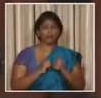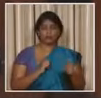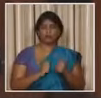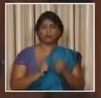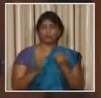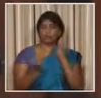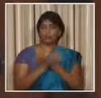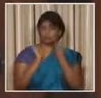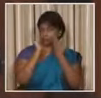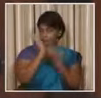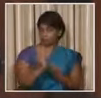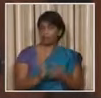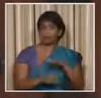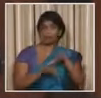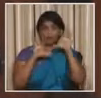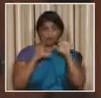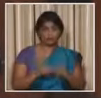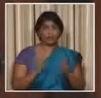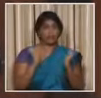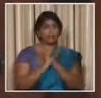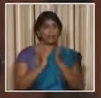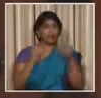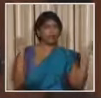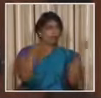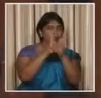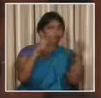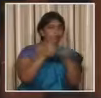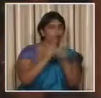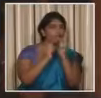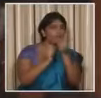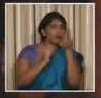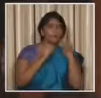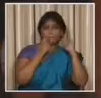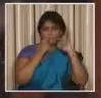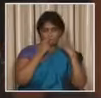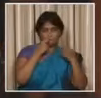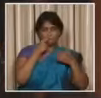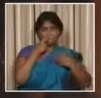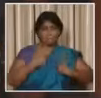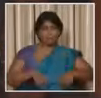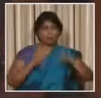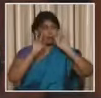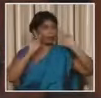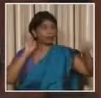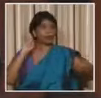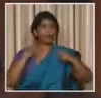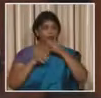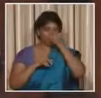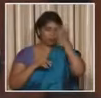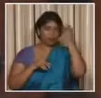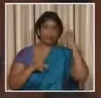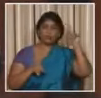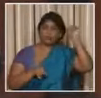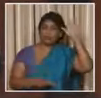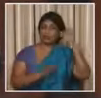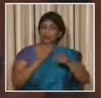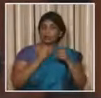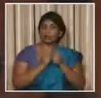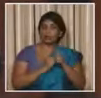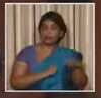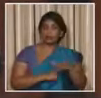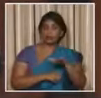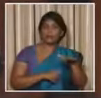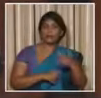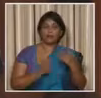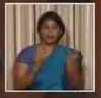පෙන්නනවා. මහවැලිකට අයිති ඉඩම් ඇතුලේ කැලෑවස්සේ මොන මොන දේවල් වෙනවද දන්නේ නැහැ. අපිට පාරෙන් දකින දේ අපි කිව්වම මේ කිරිහරක් ඇති කරන්න තියෙන